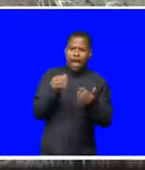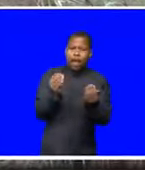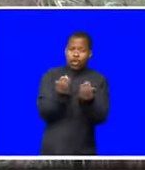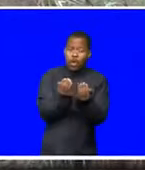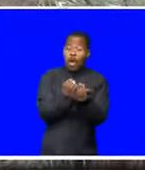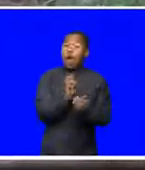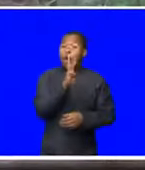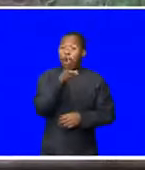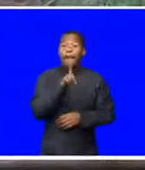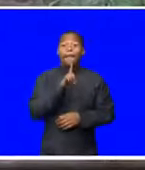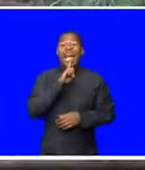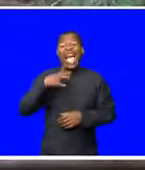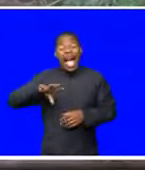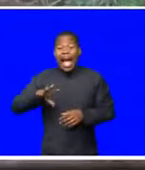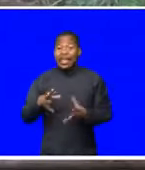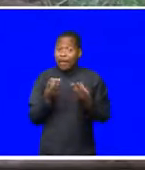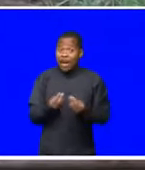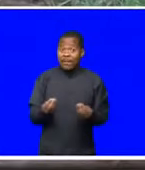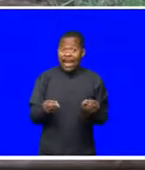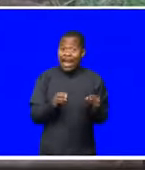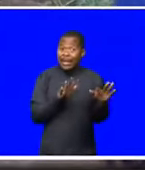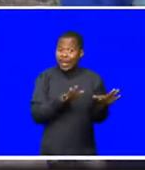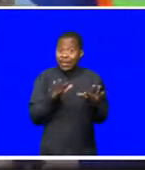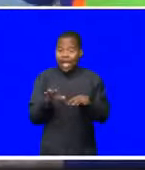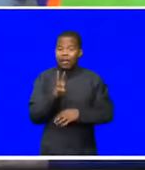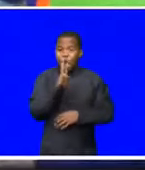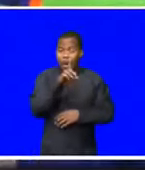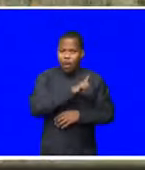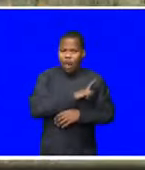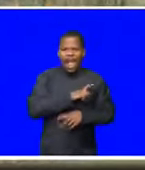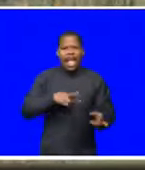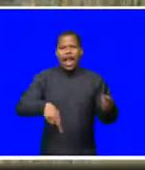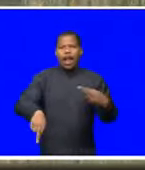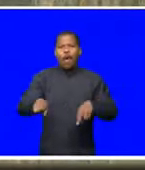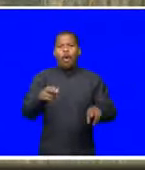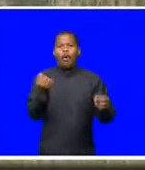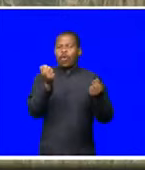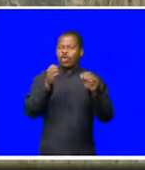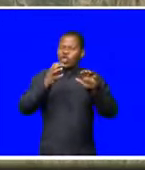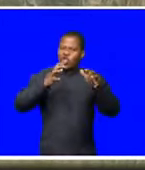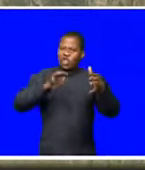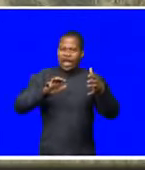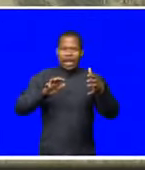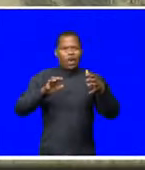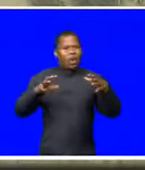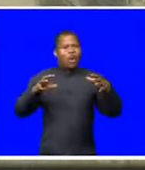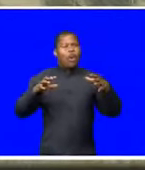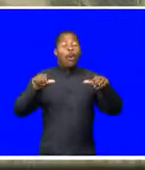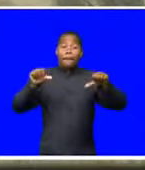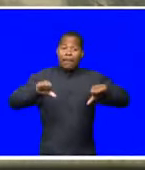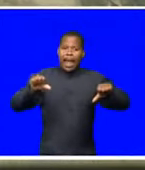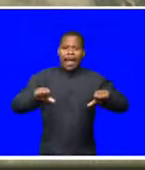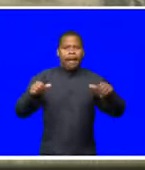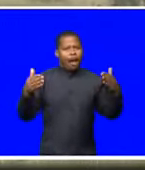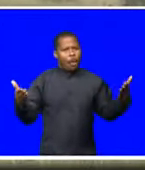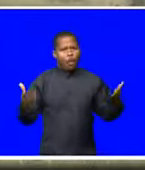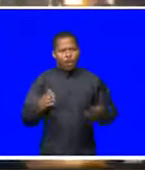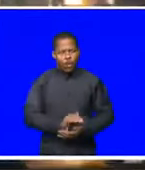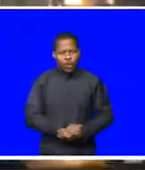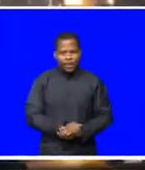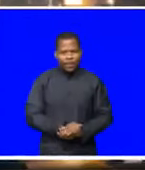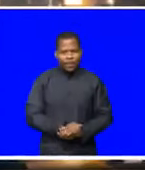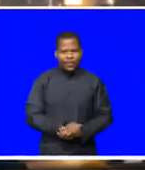nebulukhuni bekuhamba ngenxa yesimo semkwaco Tindzabeni Eswatini TV kubika Themnkosi Mavimbela nginambongwa Dube